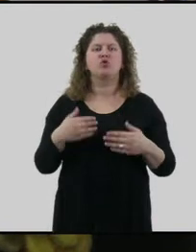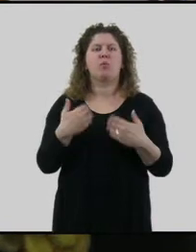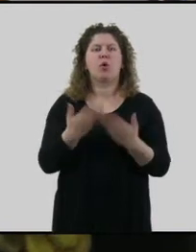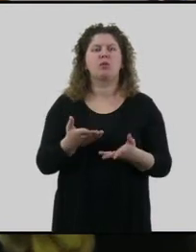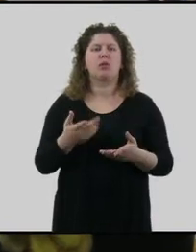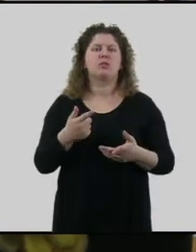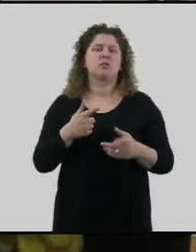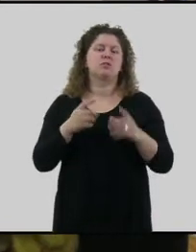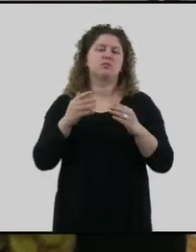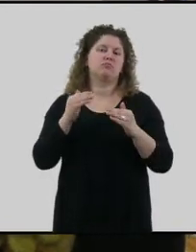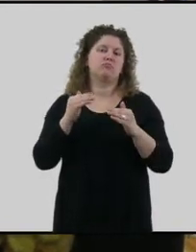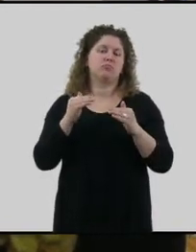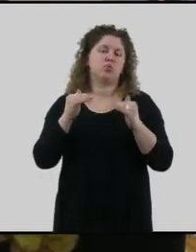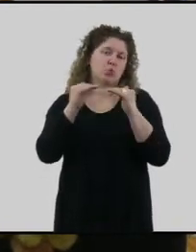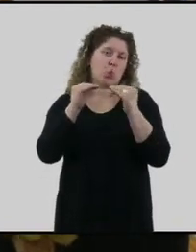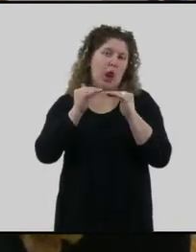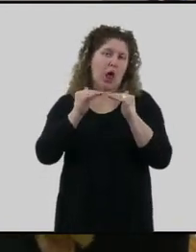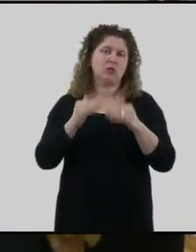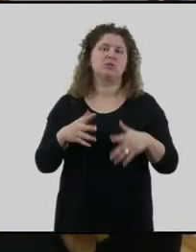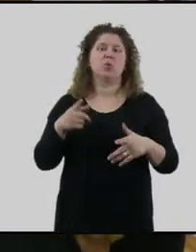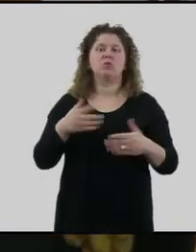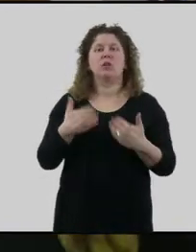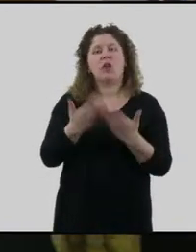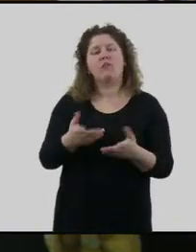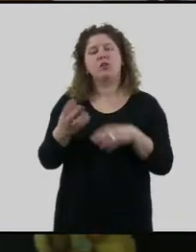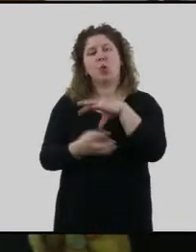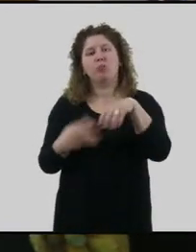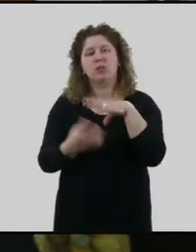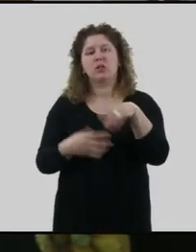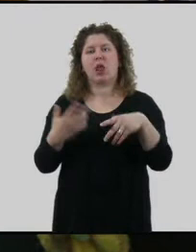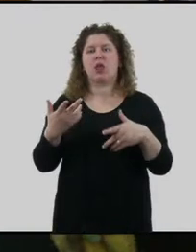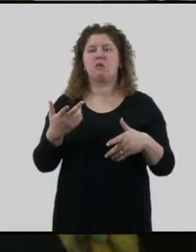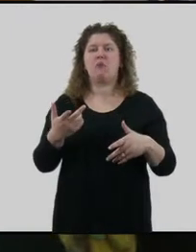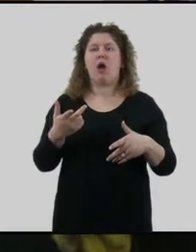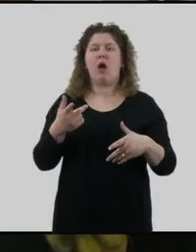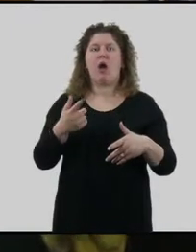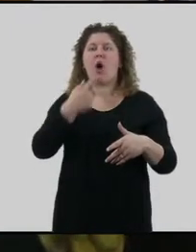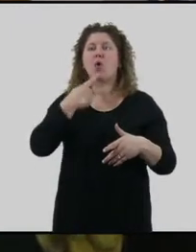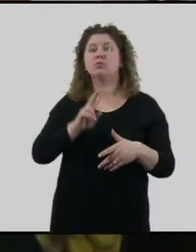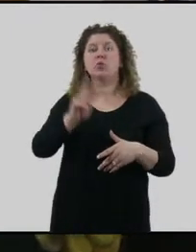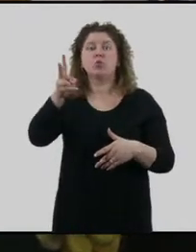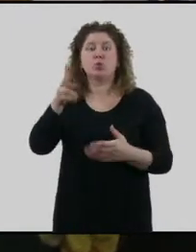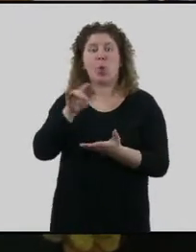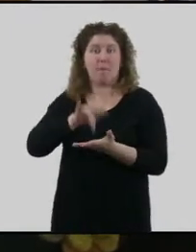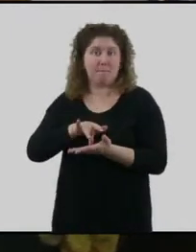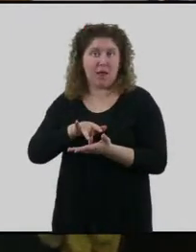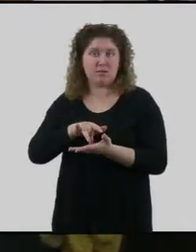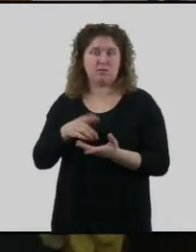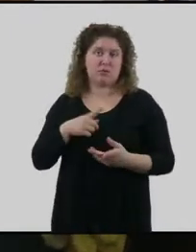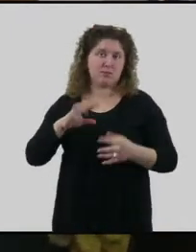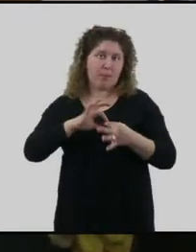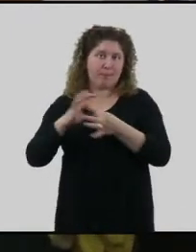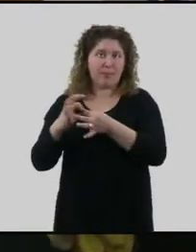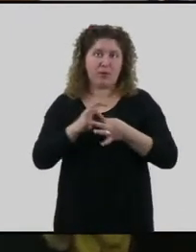suglasnost i smještavati svoju djecu u udomiteljsku obitelj s područja nadležnosti drugih centara za socijalnu skrb, a isto